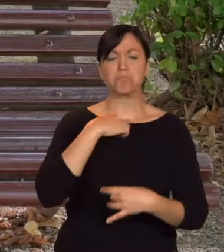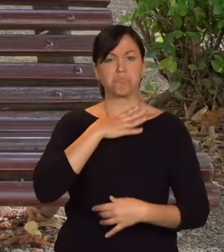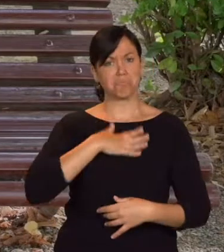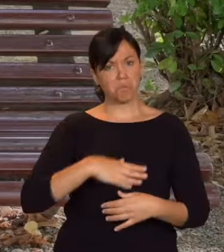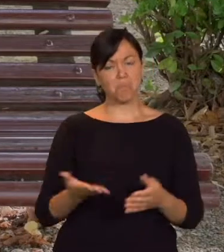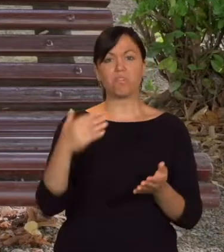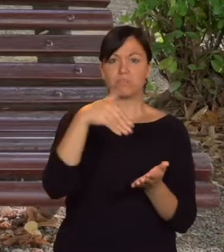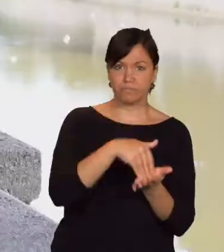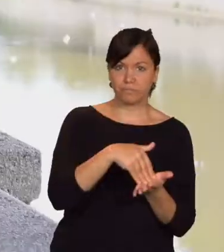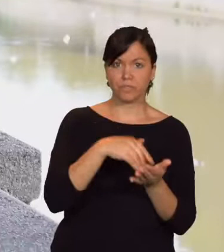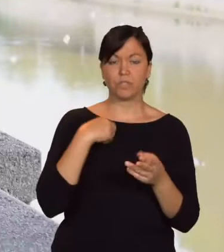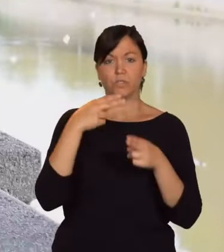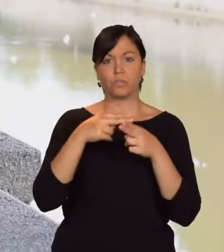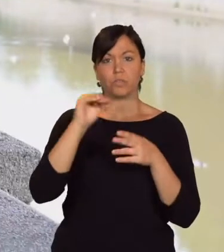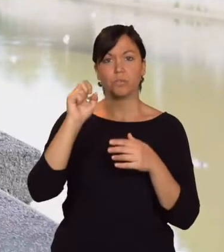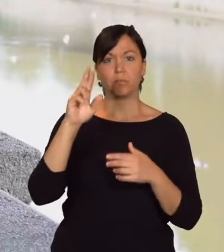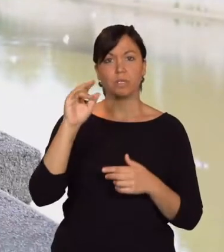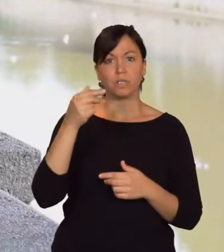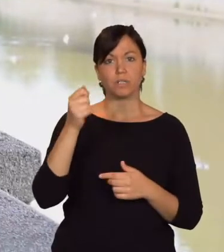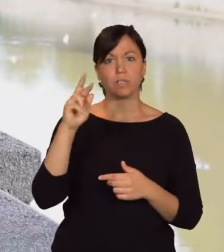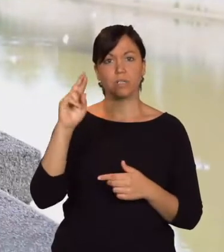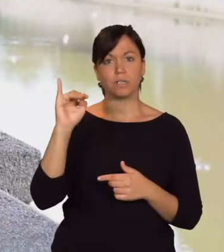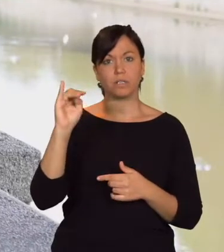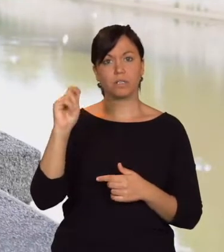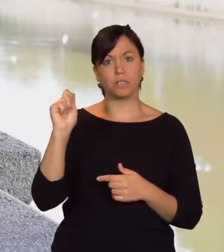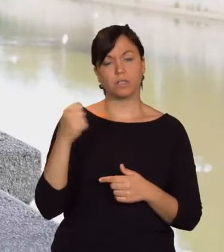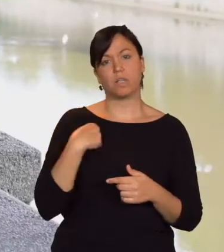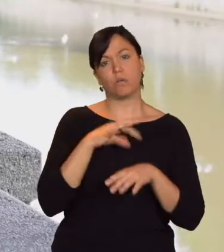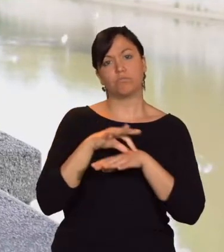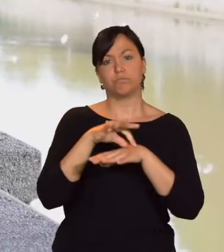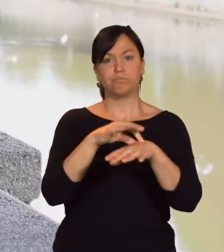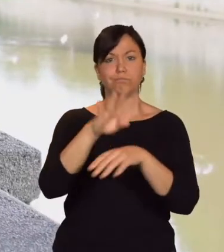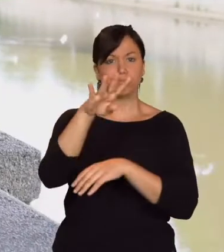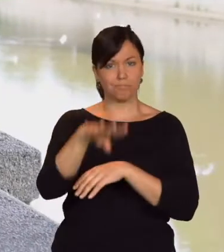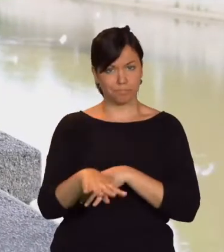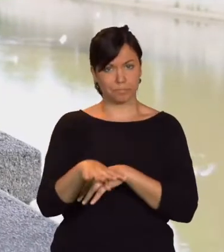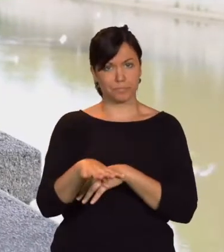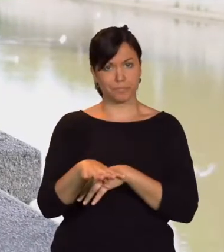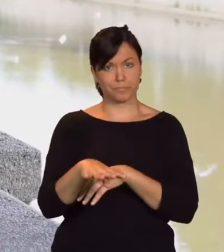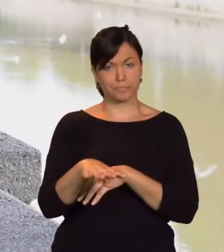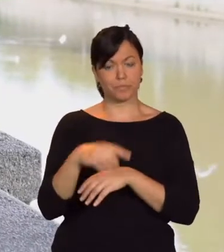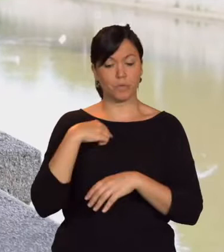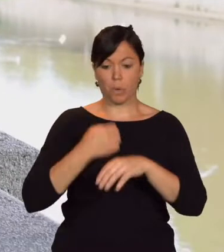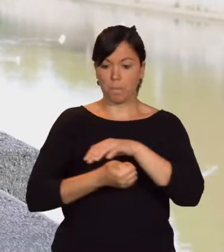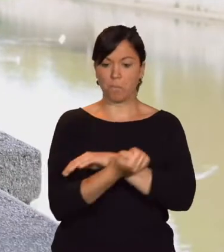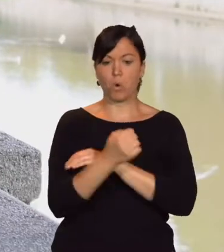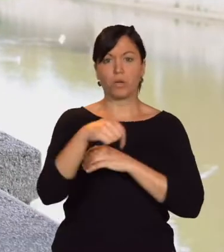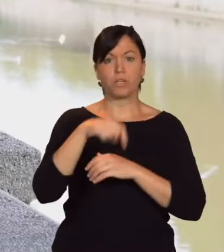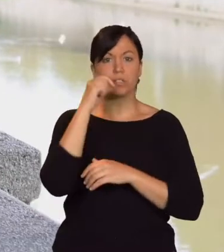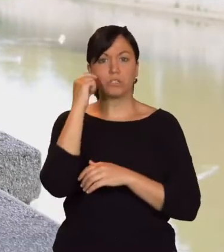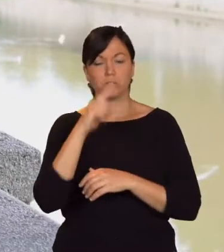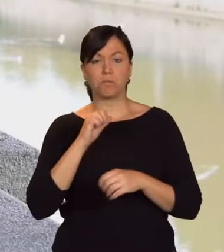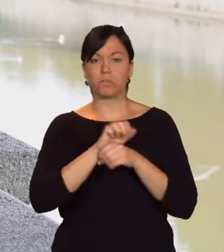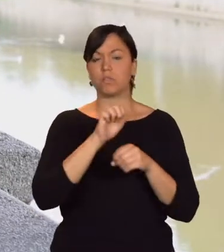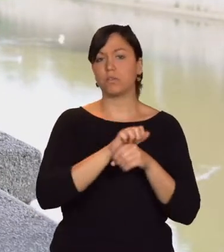voldria repetir-ho. Soc Margarita Alburnà, guia de turisme de Catalunya i nascuda a Girona.